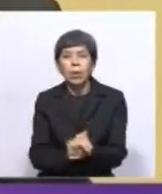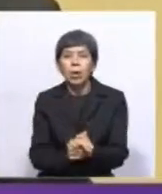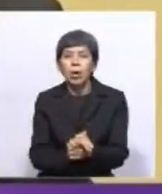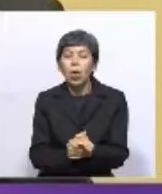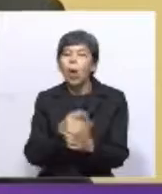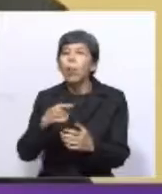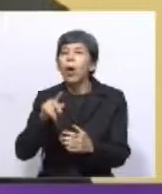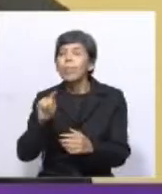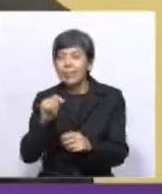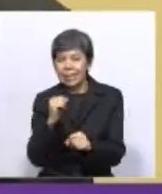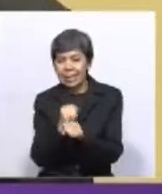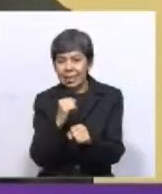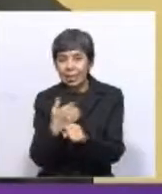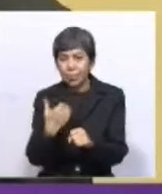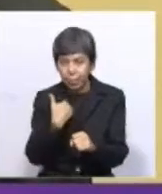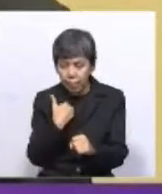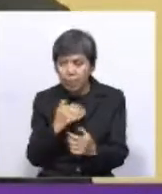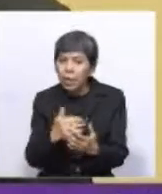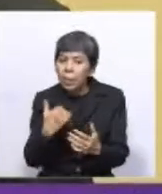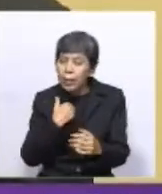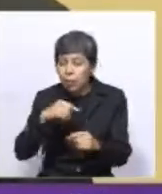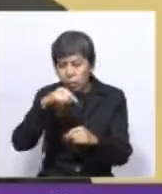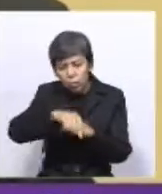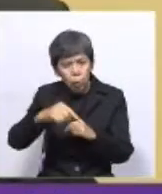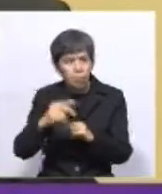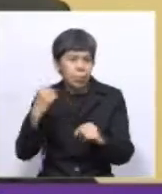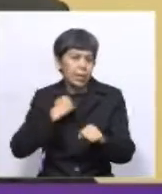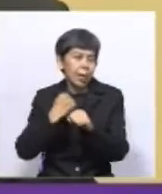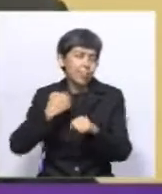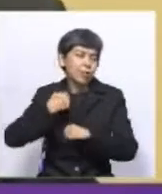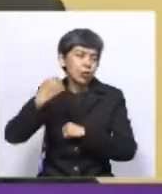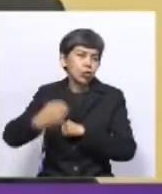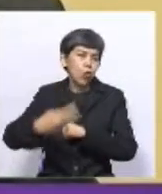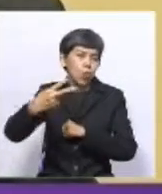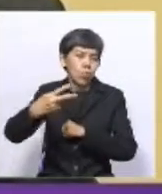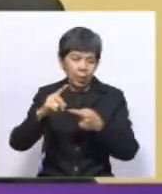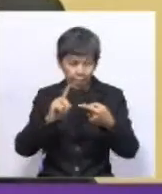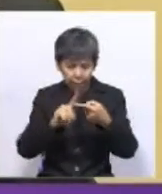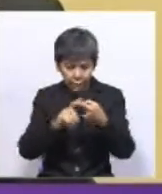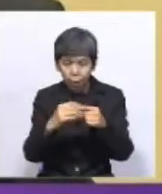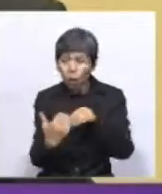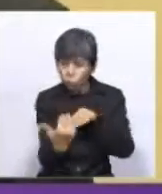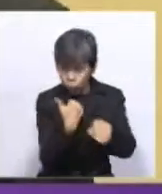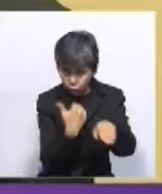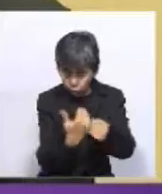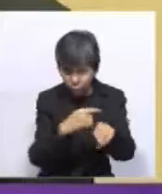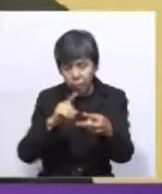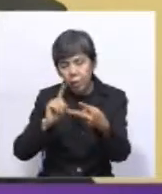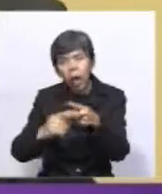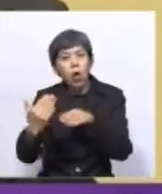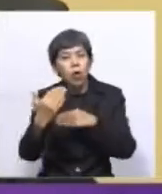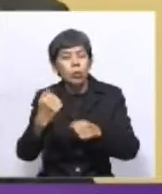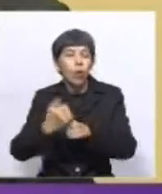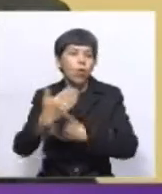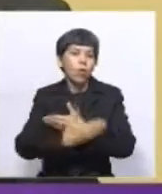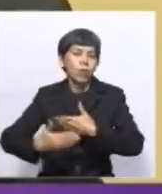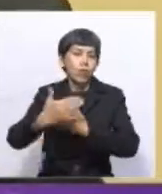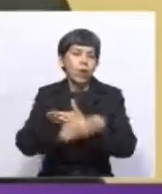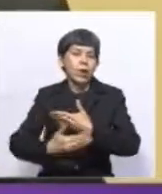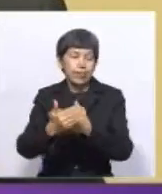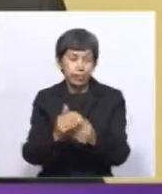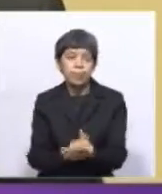ศปอยเป็ดอรัญญประเทศปอยเป็ดนั้นมีสองเรื่องคือเรื่องของการเดินทางทางถนนกับเรื่องของรถไฟนะ